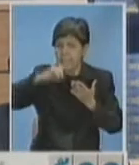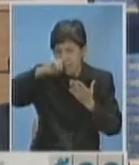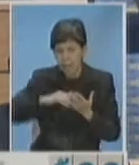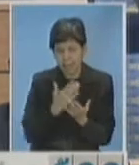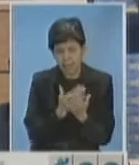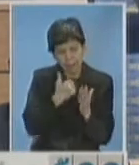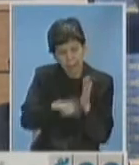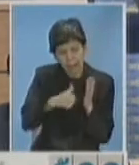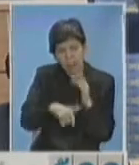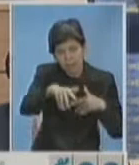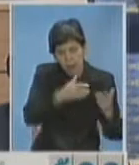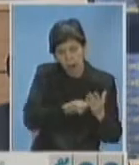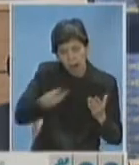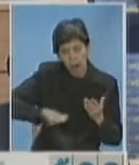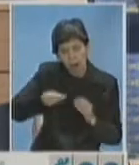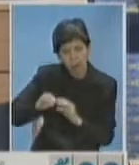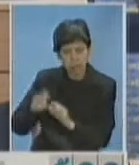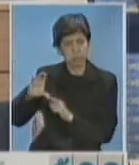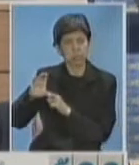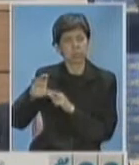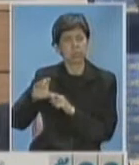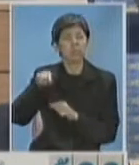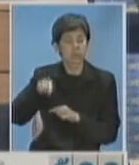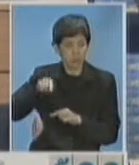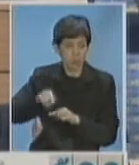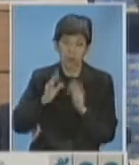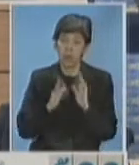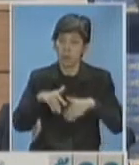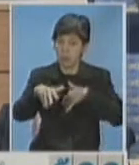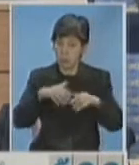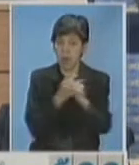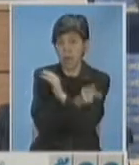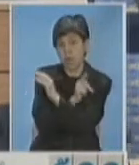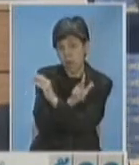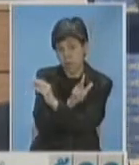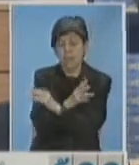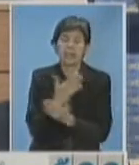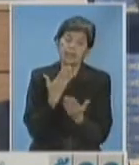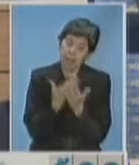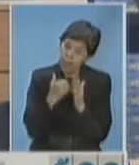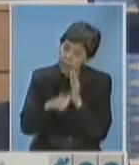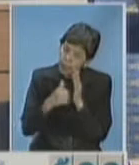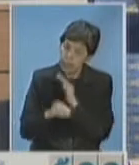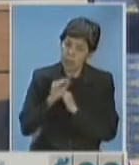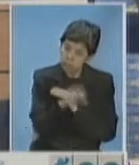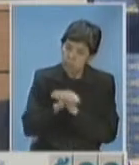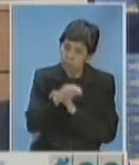ภาษีมาจากพี่น้องประชาชนทั้งประเทศและพี่น้องชาวภูเก็ตก็เสียภาษีมากที่สุ